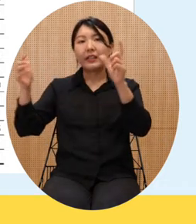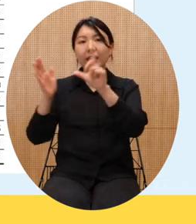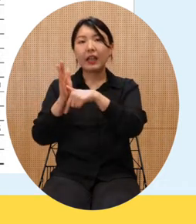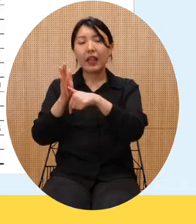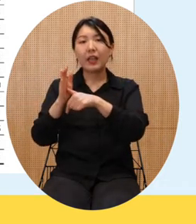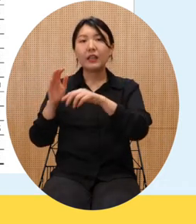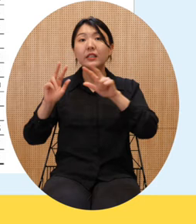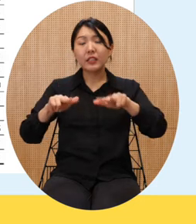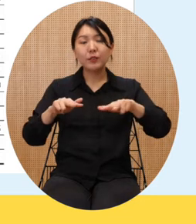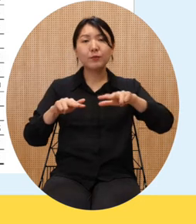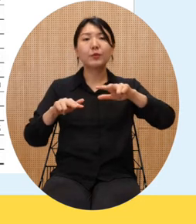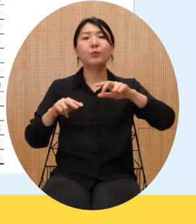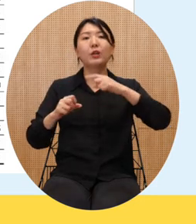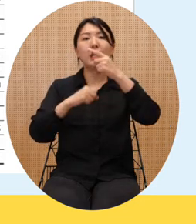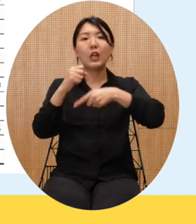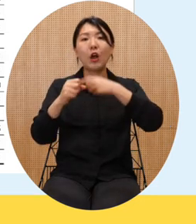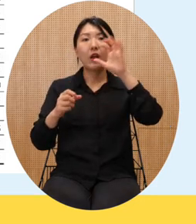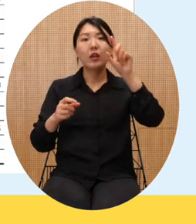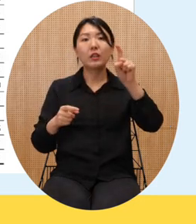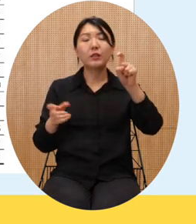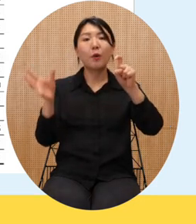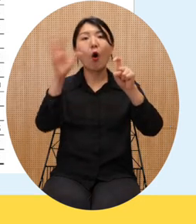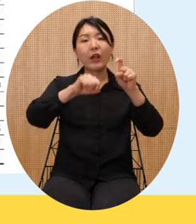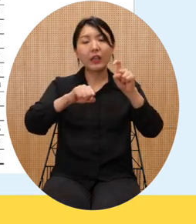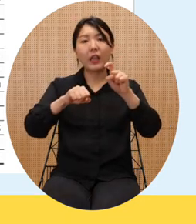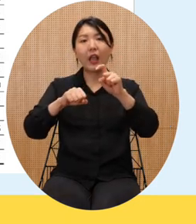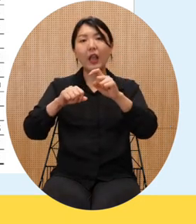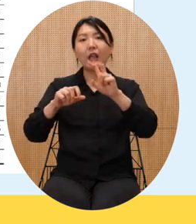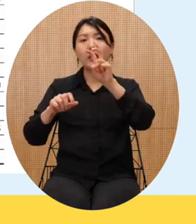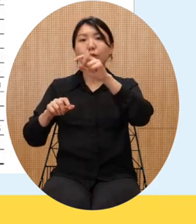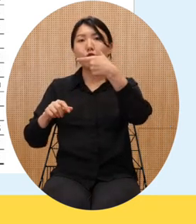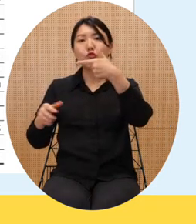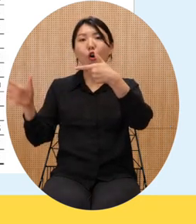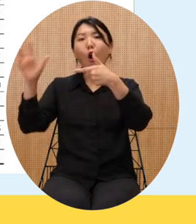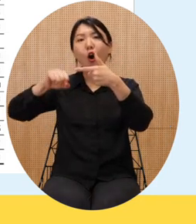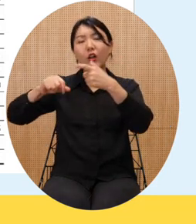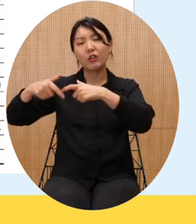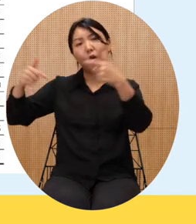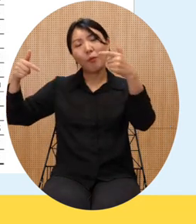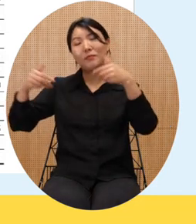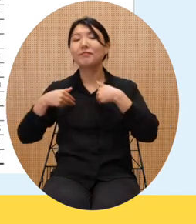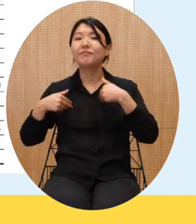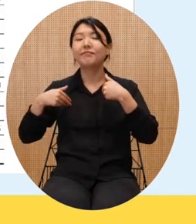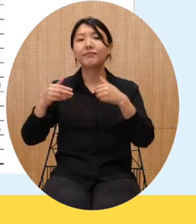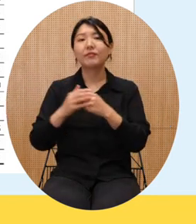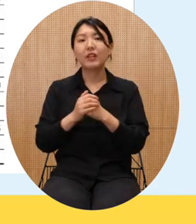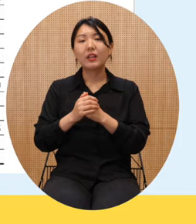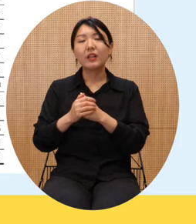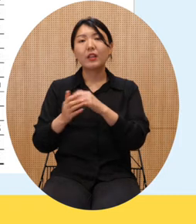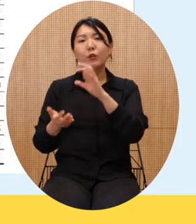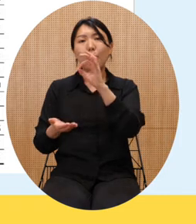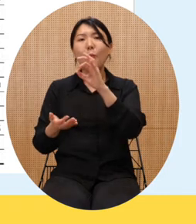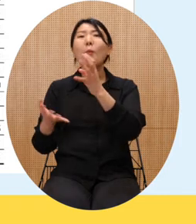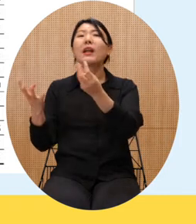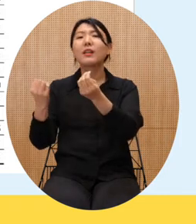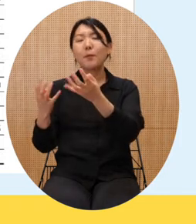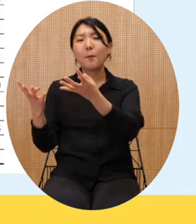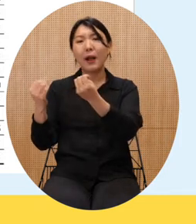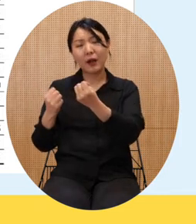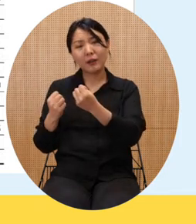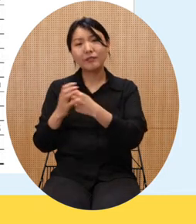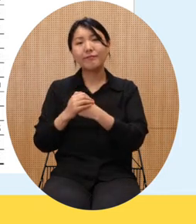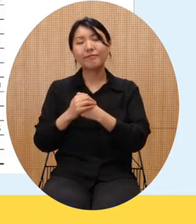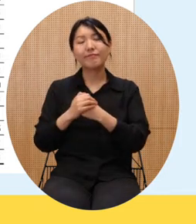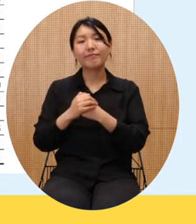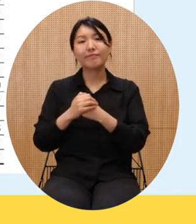80% 이하로 대상을 확대할 경우에 지금 한 연간 10억인데요. 26억 정도가 더 소요될 것이라고